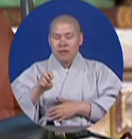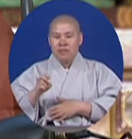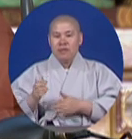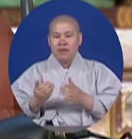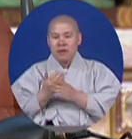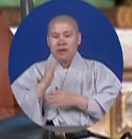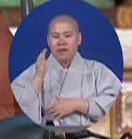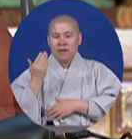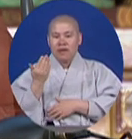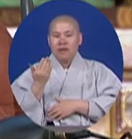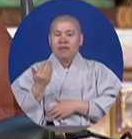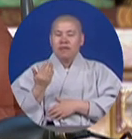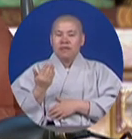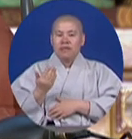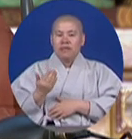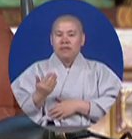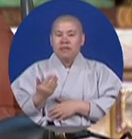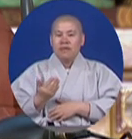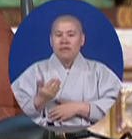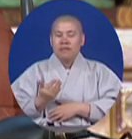얘기를 해요. 불각심이 일어나서